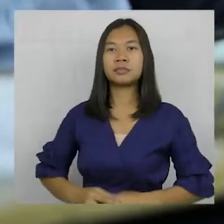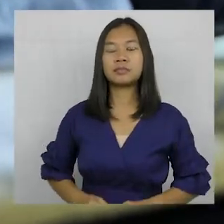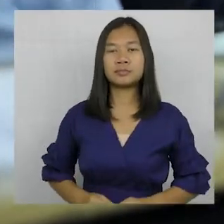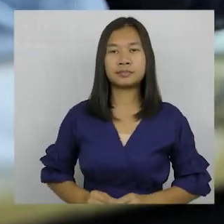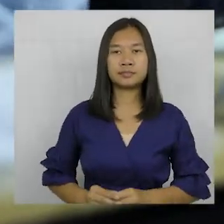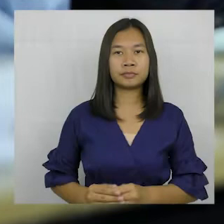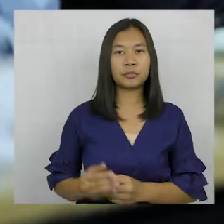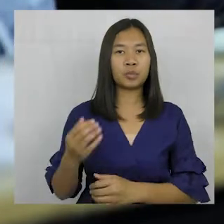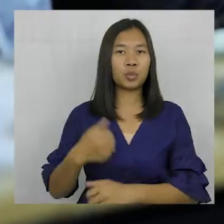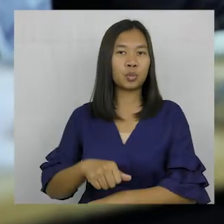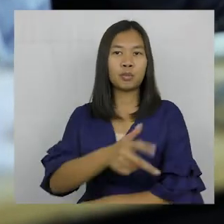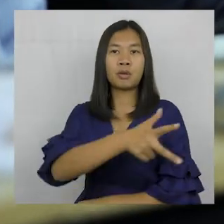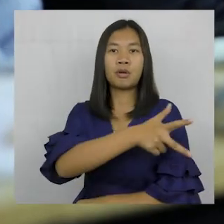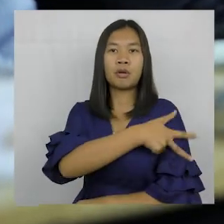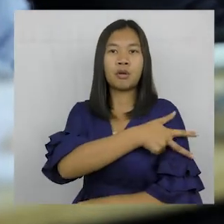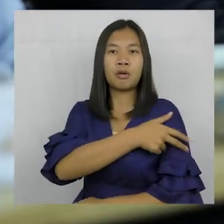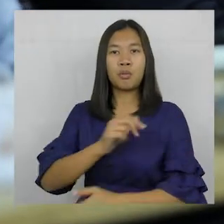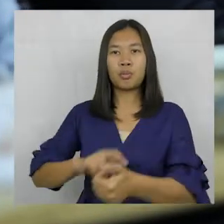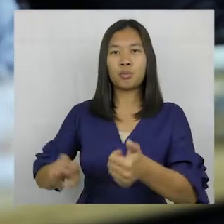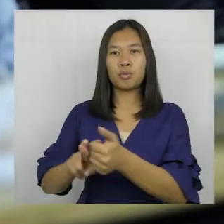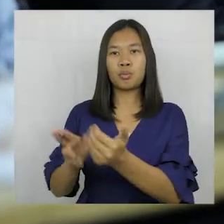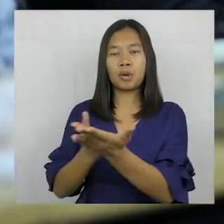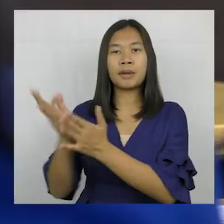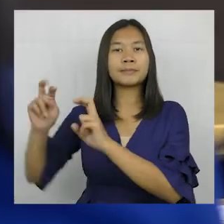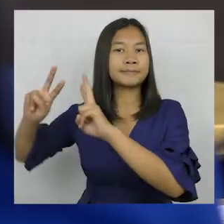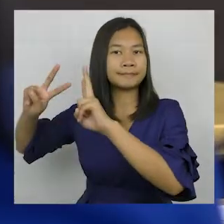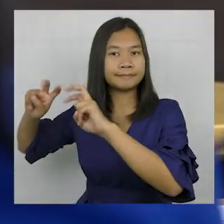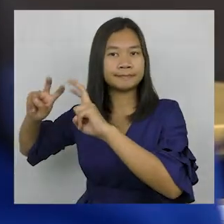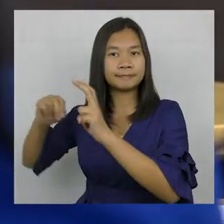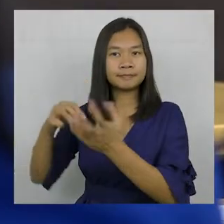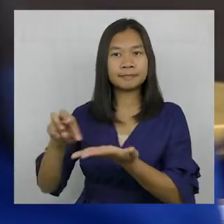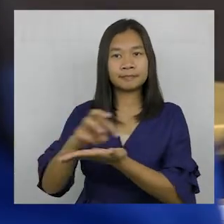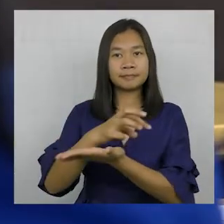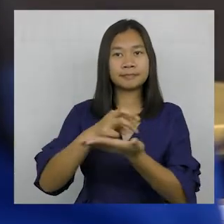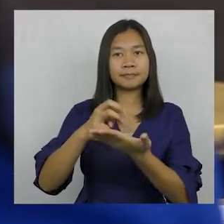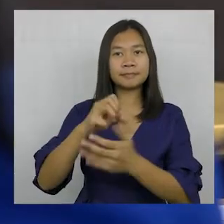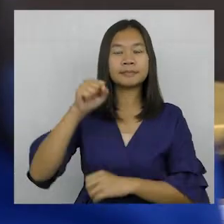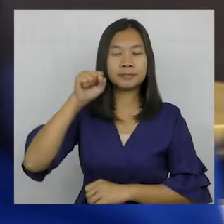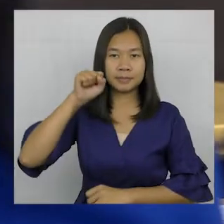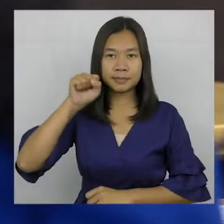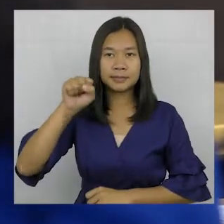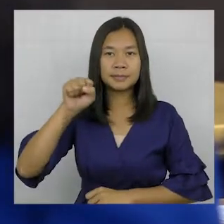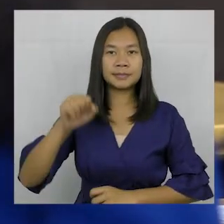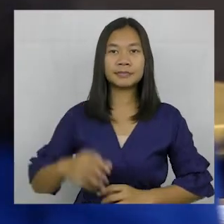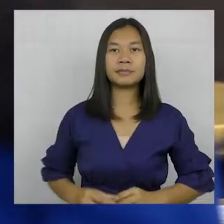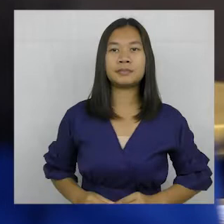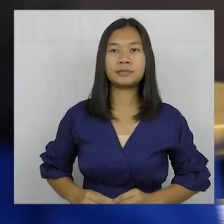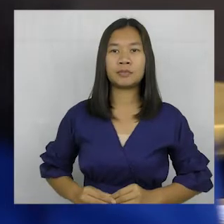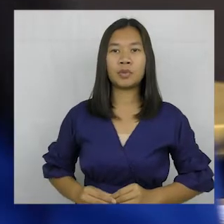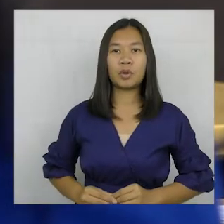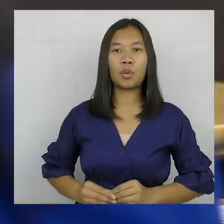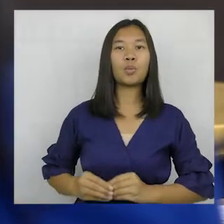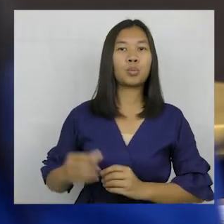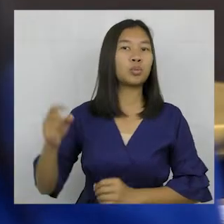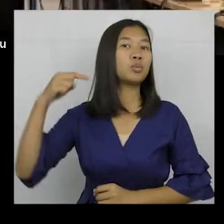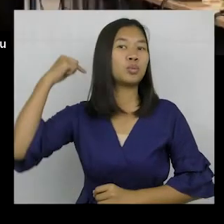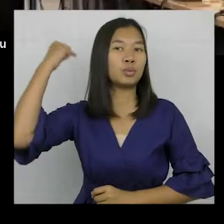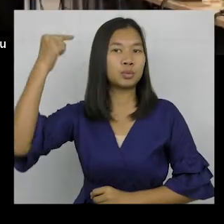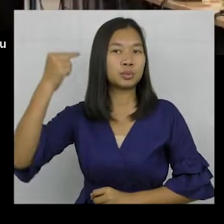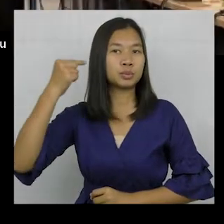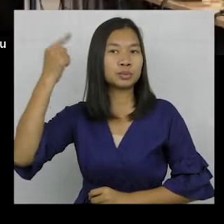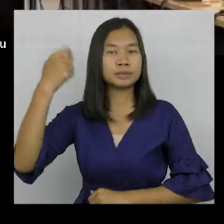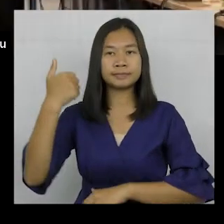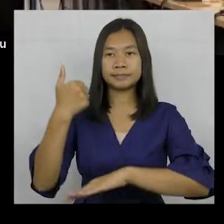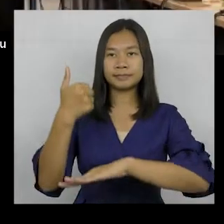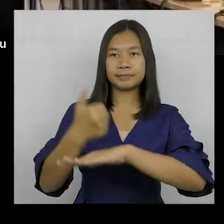ราจารย์ดร.ทศวรรษศรีตะวันรองอธิการบดีฝ่ายวิจัยและนวัตกรรมมหาวิทยาลัยราชภัฏสกลนครและคุณลำดวนดวงค